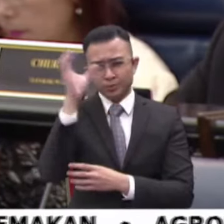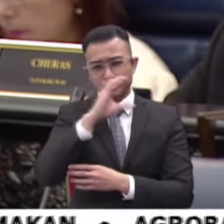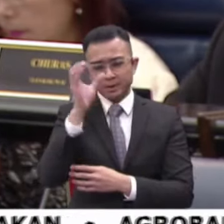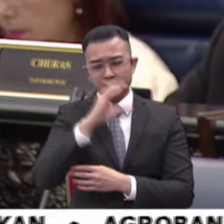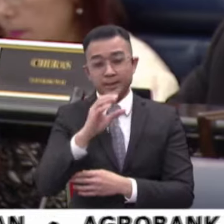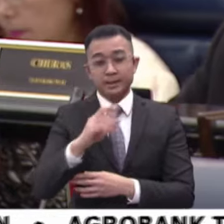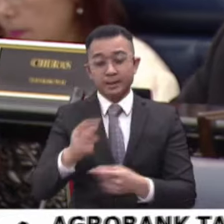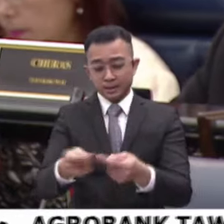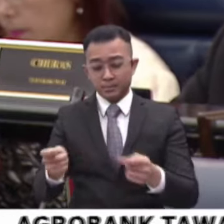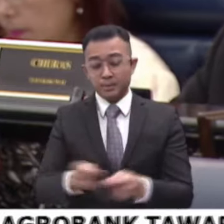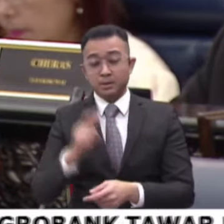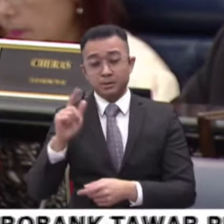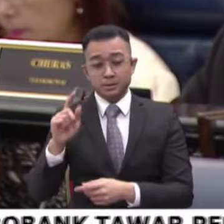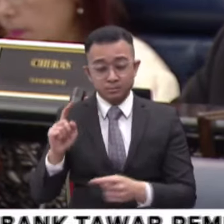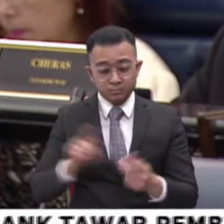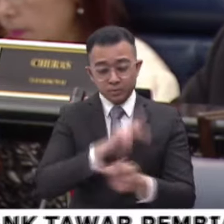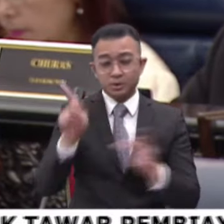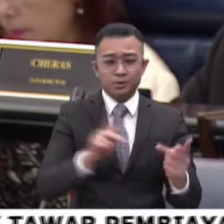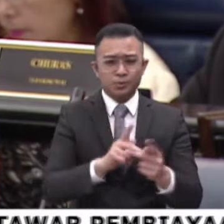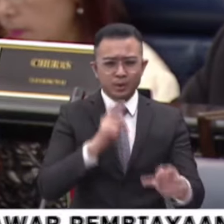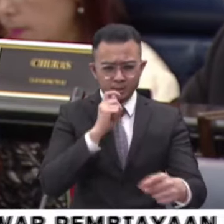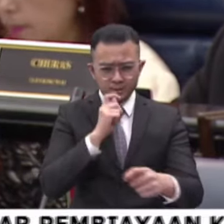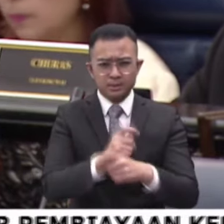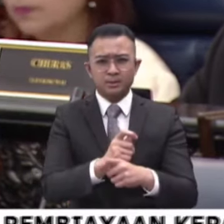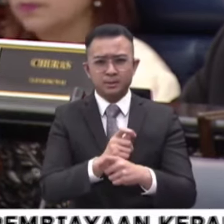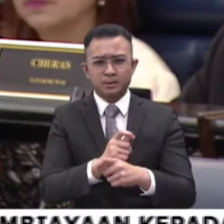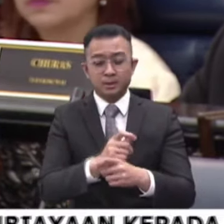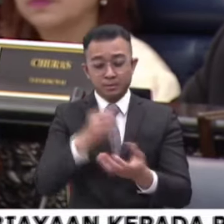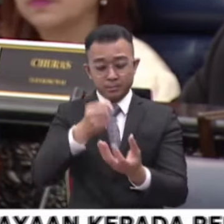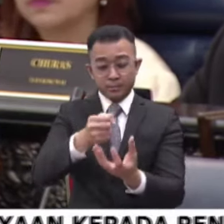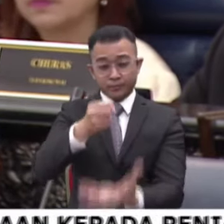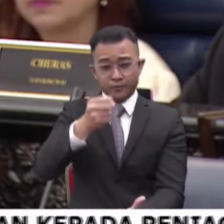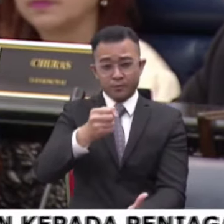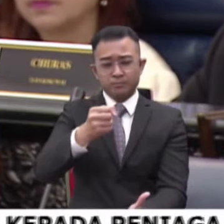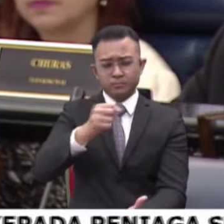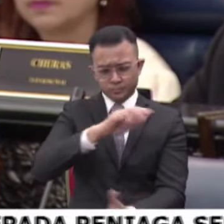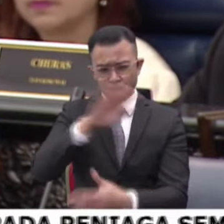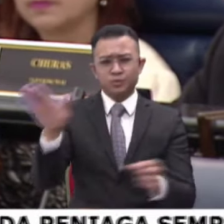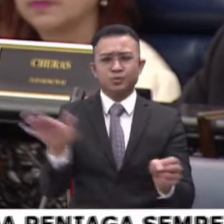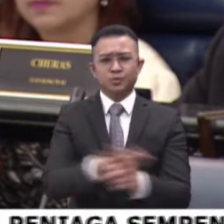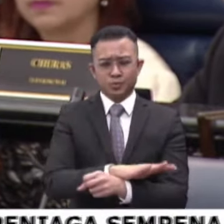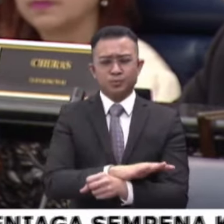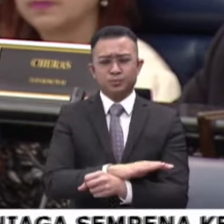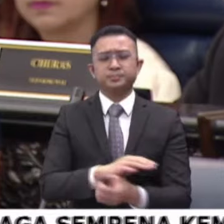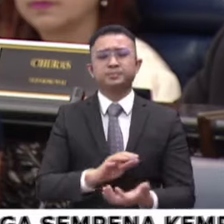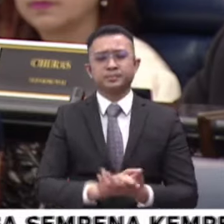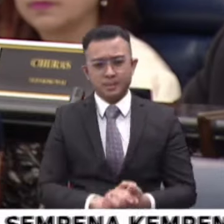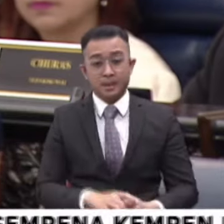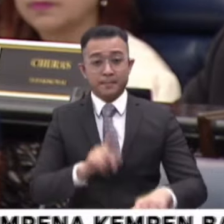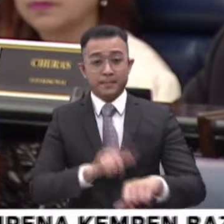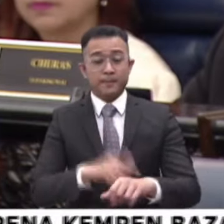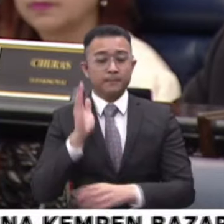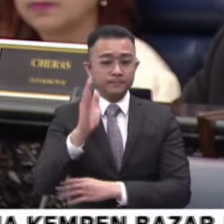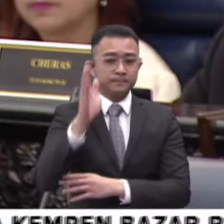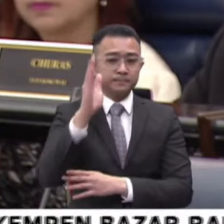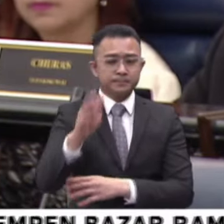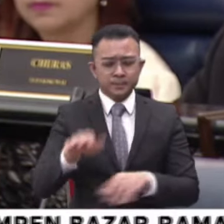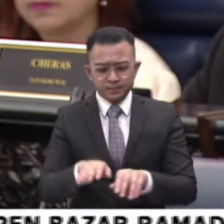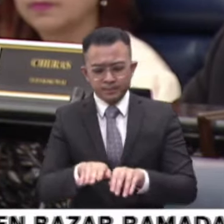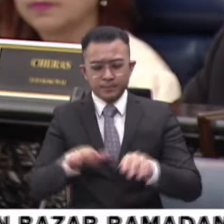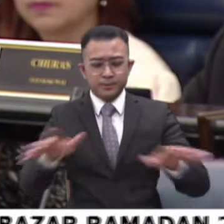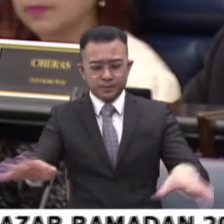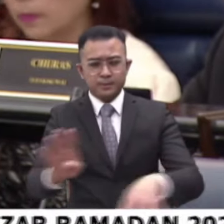tapak yang baru, yang kekal, ada dana yang jelas dan terjamin dan mungkin pada masa yang akan datang ingin